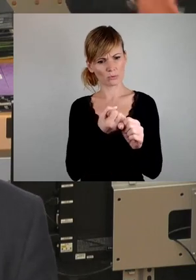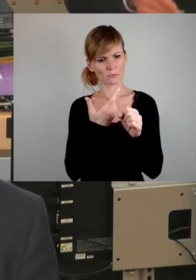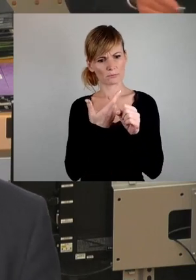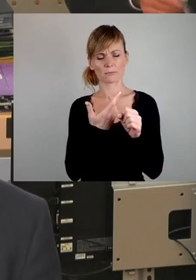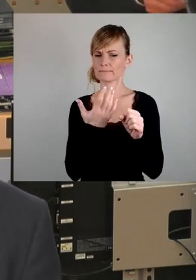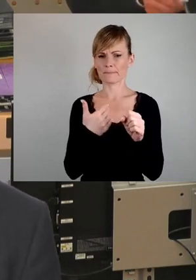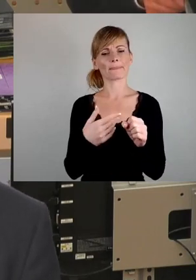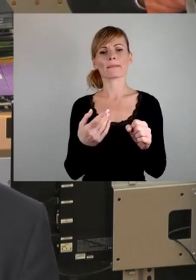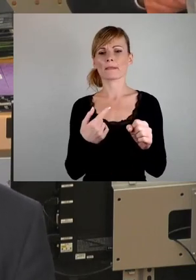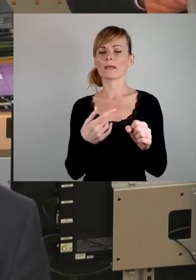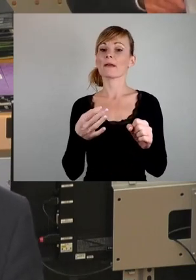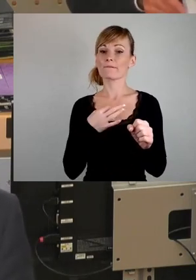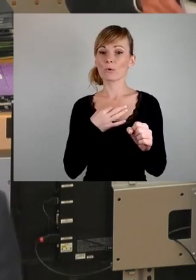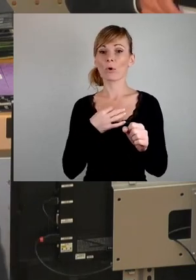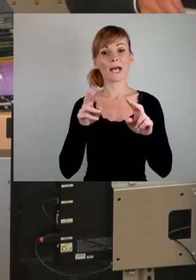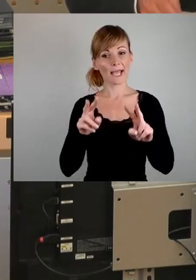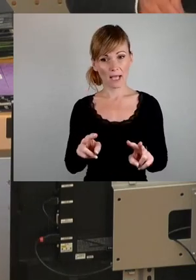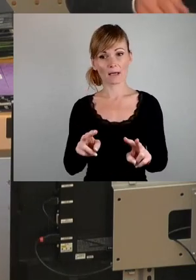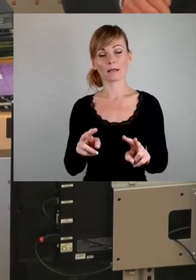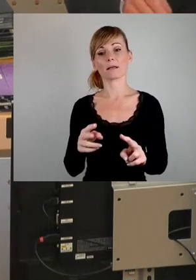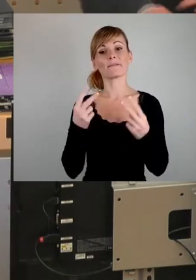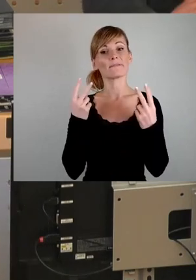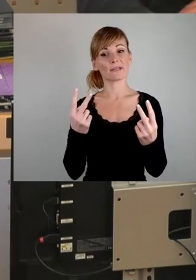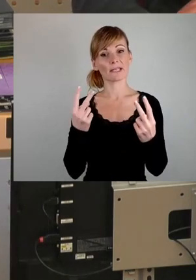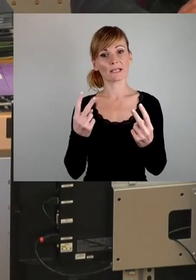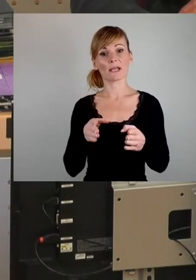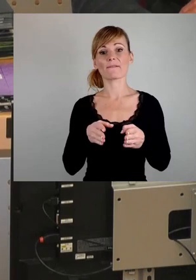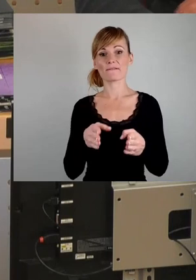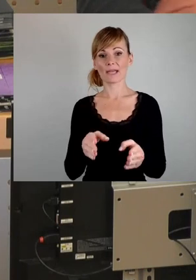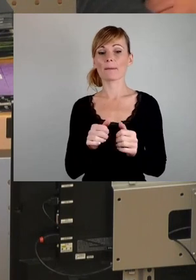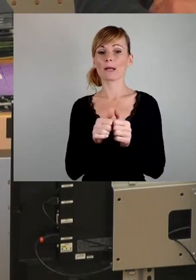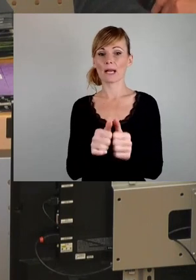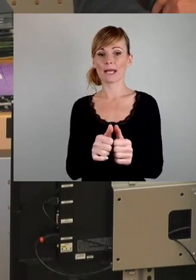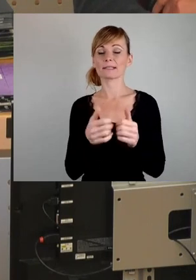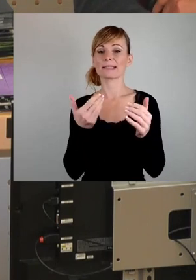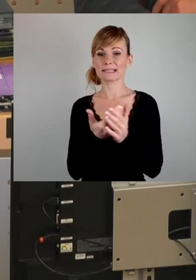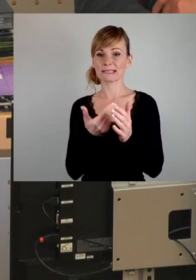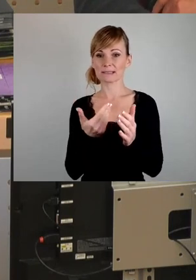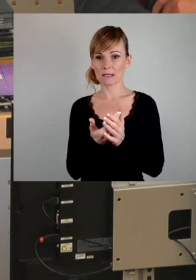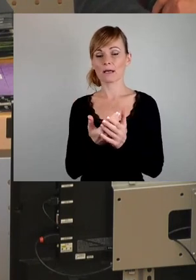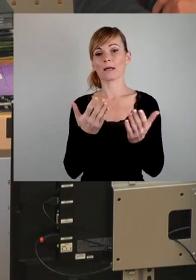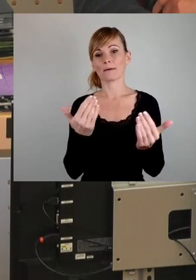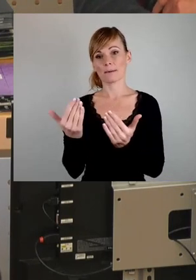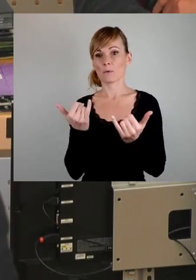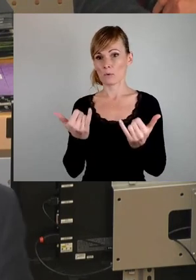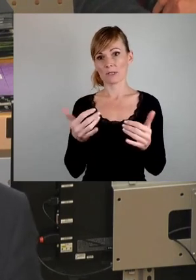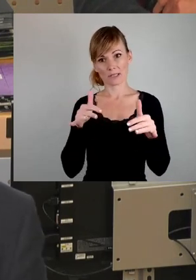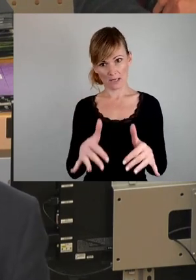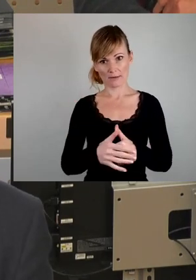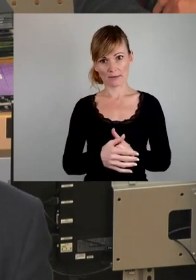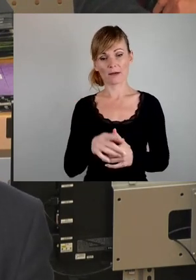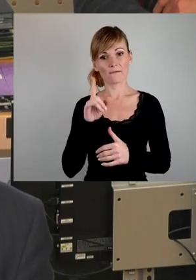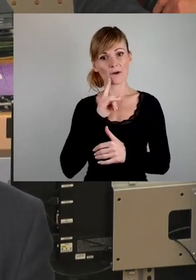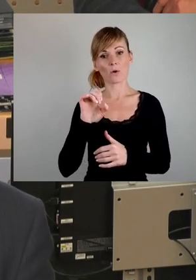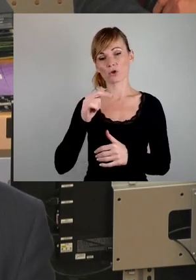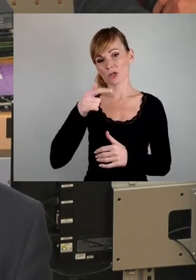außerdem eine Ehre, dass ganz wichtige Wegbegleiter dieser Bewerbung heute anwesend sind. Ich begrüße Sie herzlich, Frau Staude